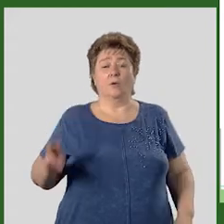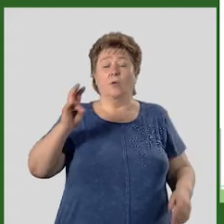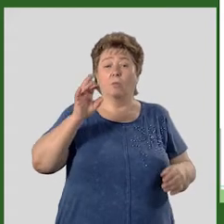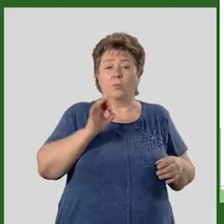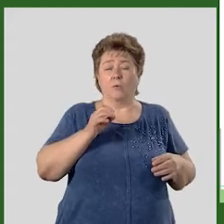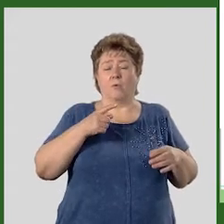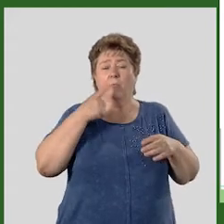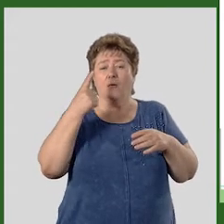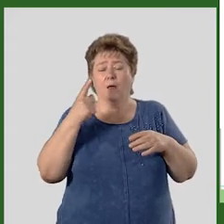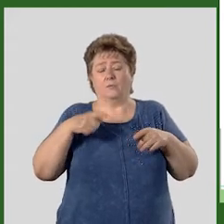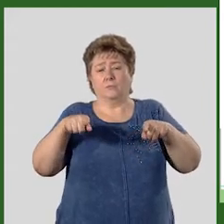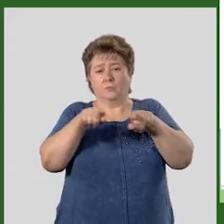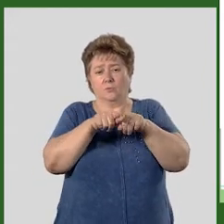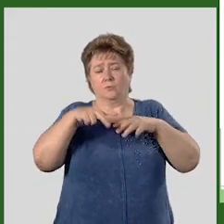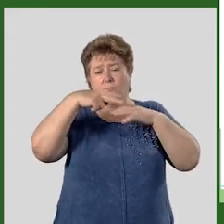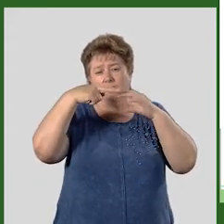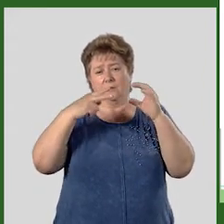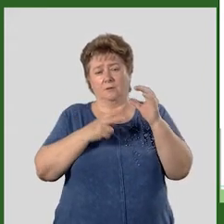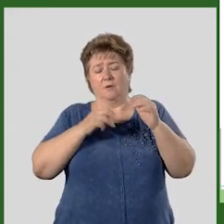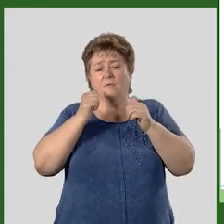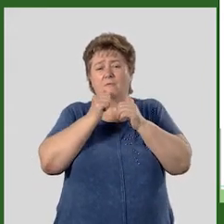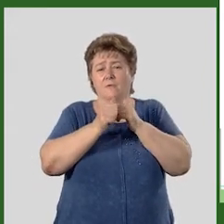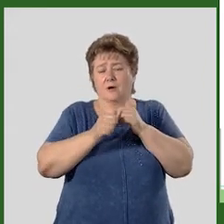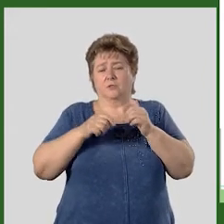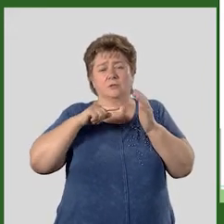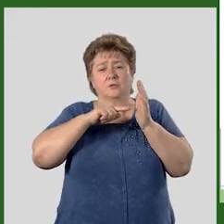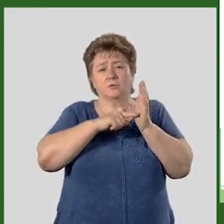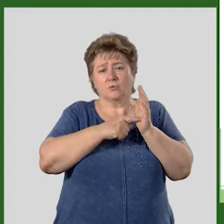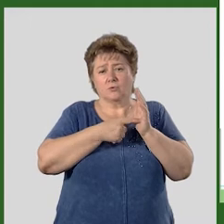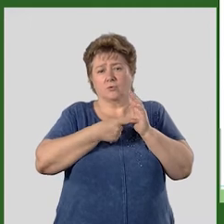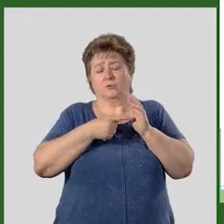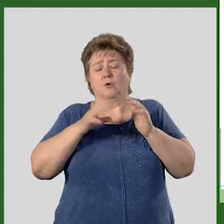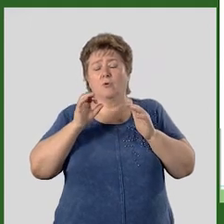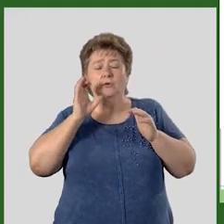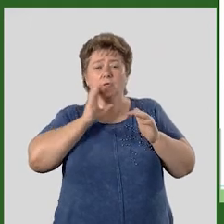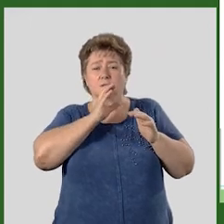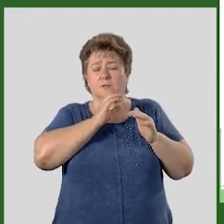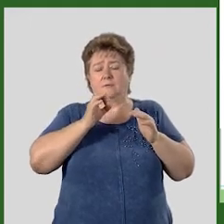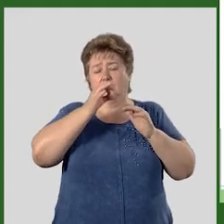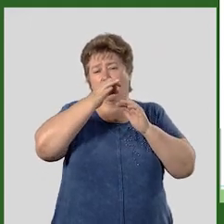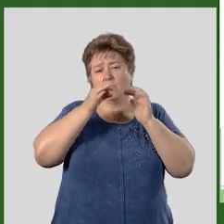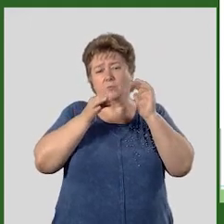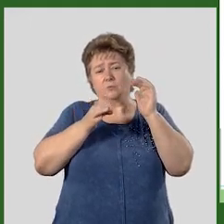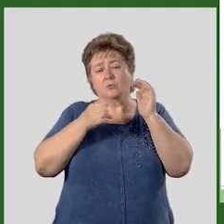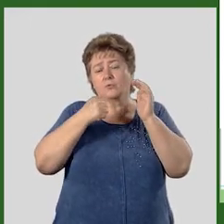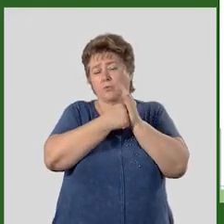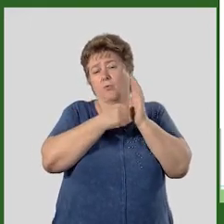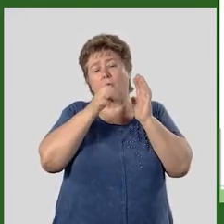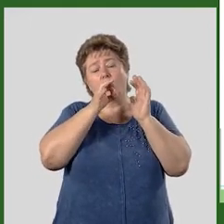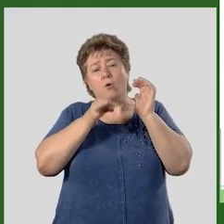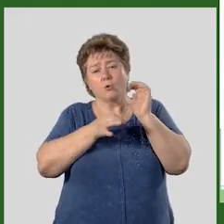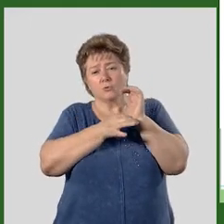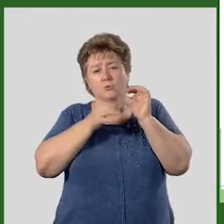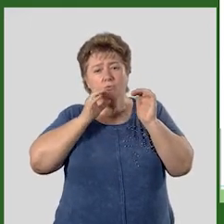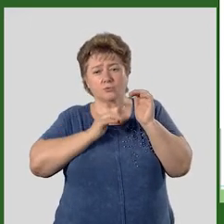Но на одном и том же меридиане в каждой его точке от северного полюса до южного